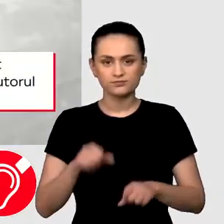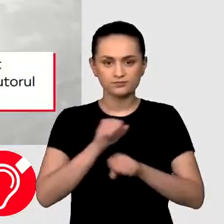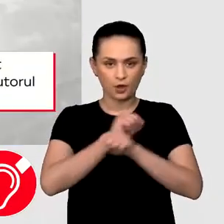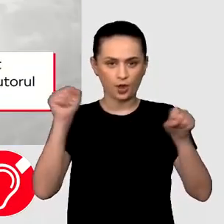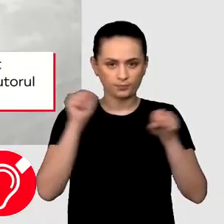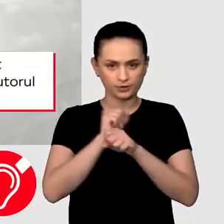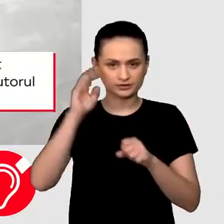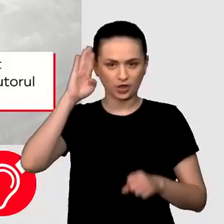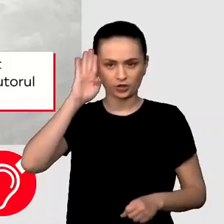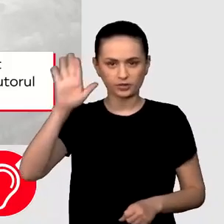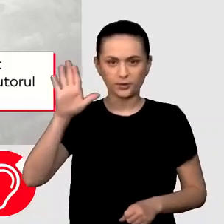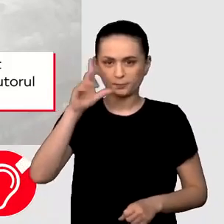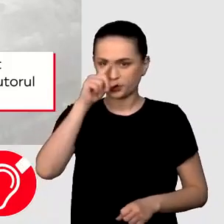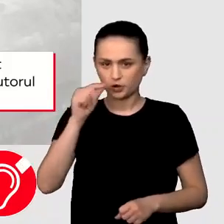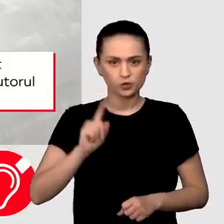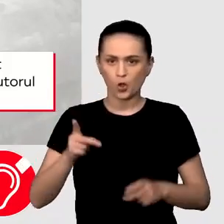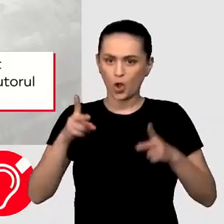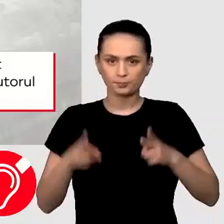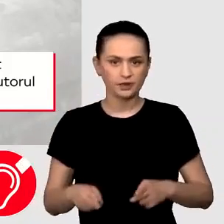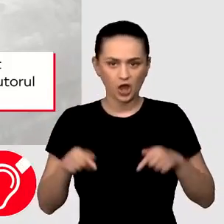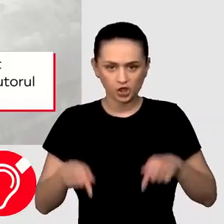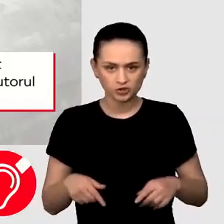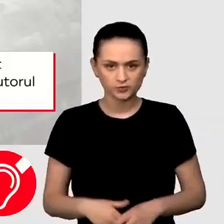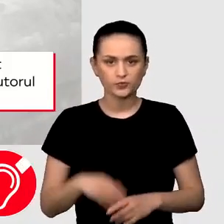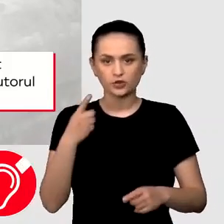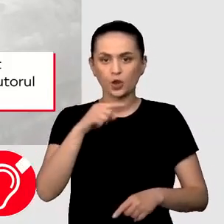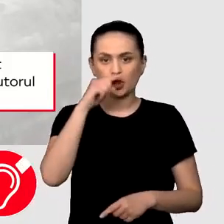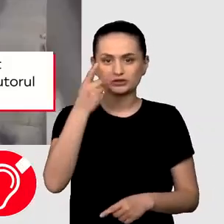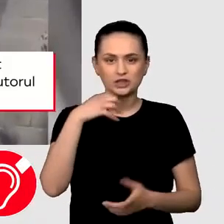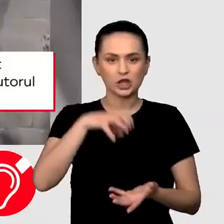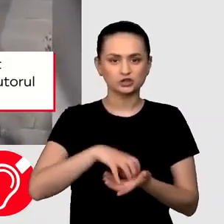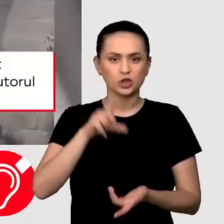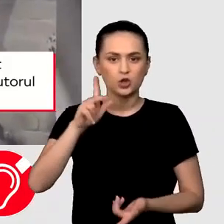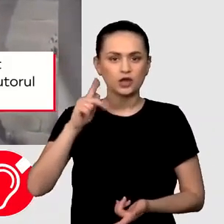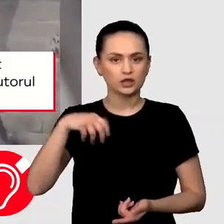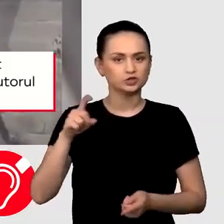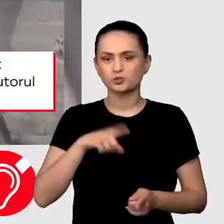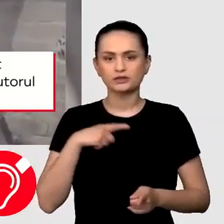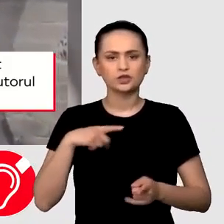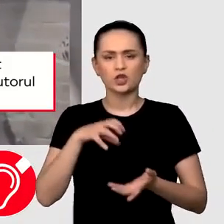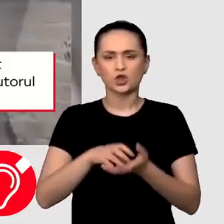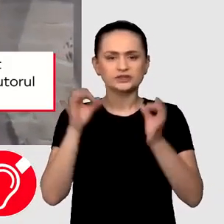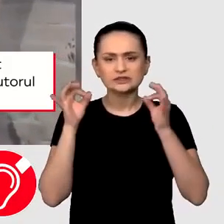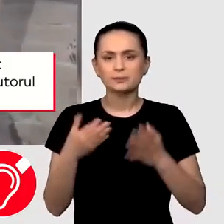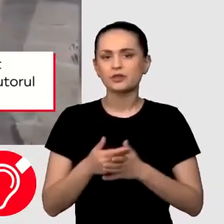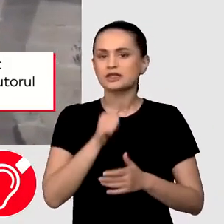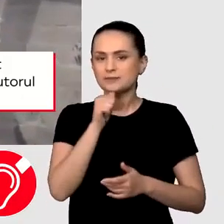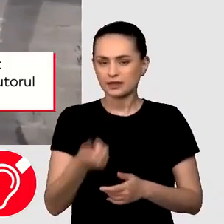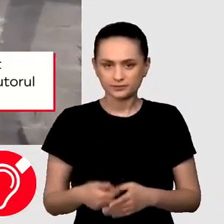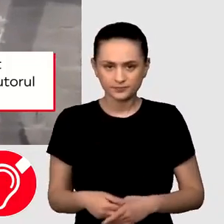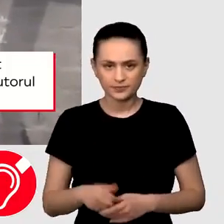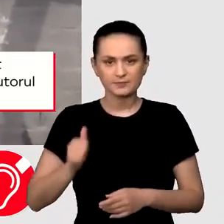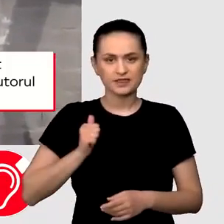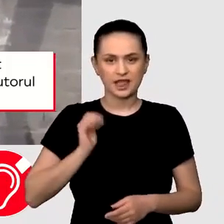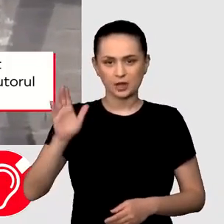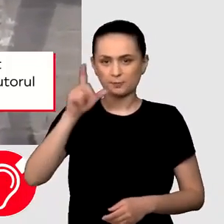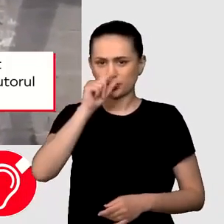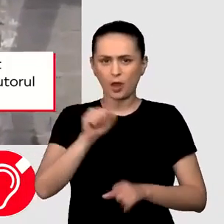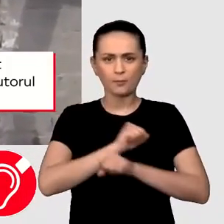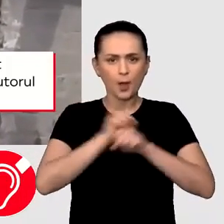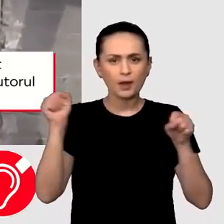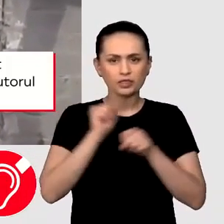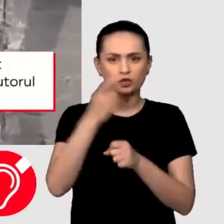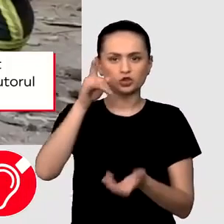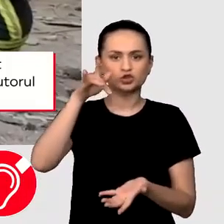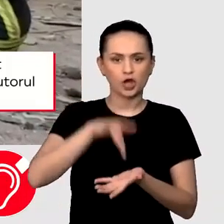Bombele soldaților lui Putin nu se opresc aici, un oraș din regiunea Lugansk. Nu mai este un loc sigur pentru nimeni. Militarii lui Putin au